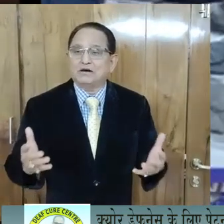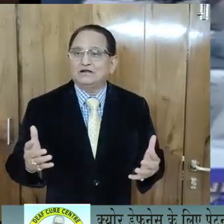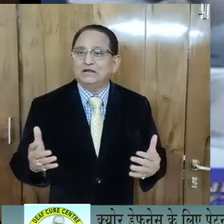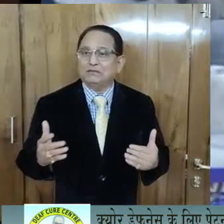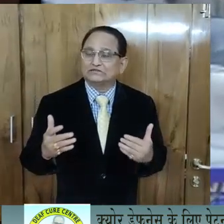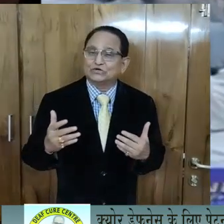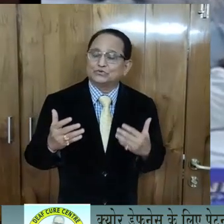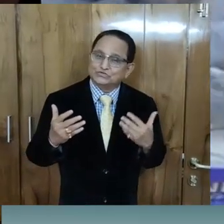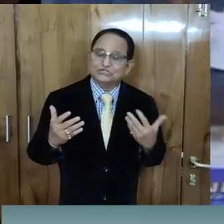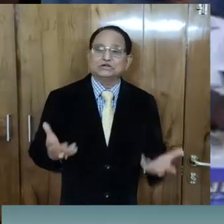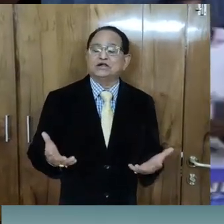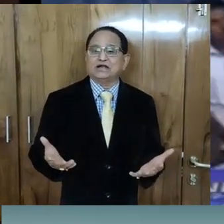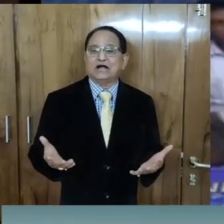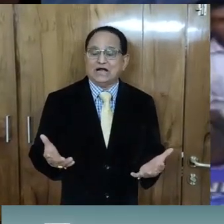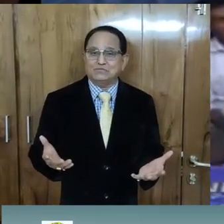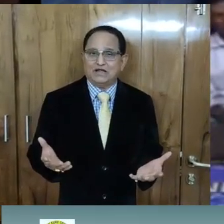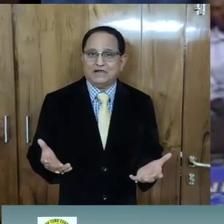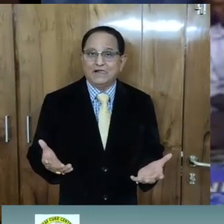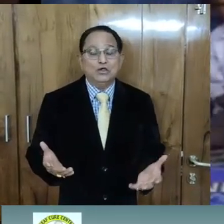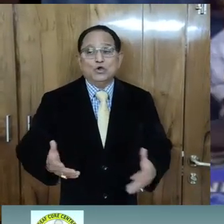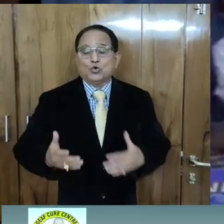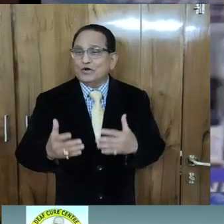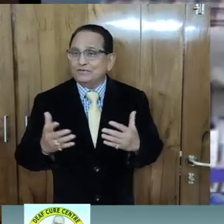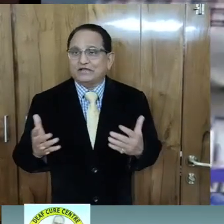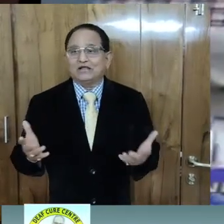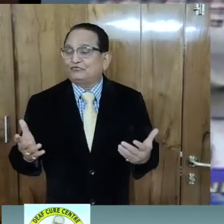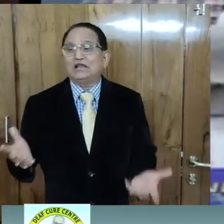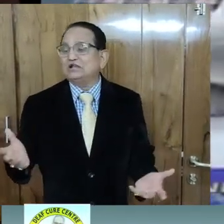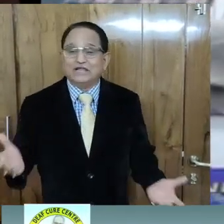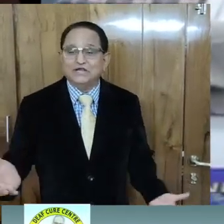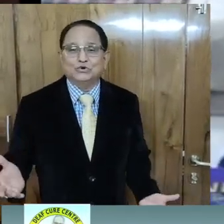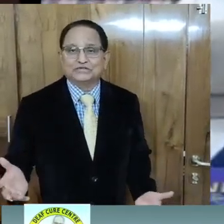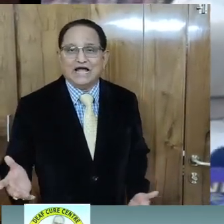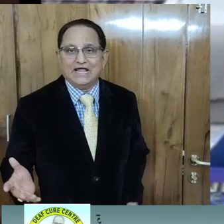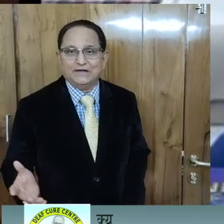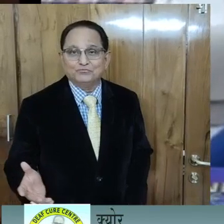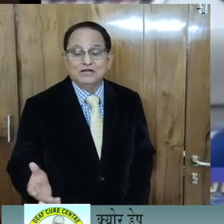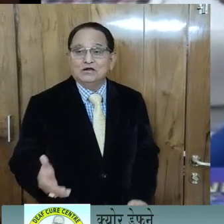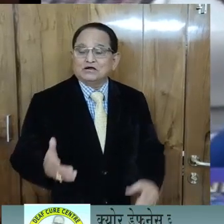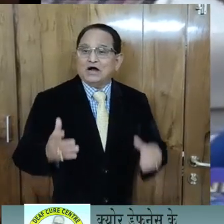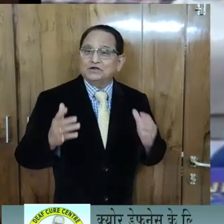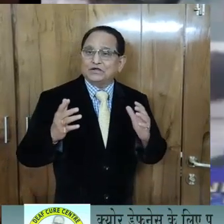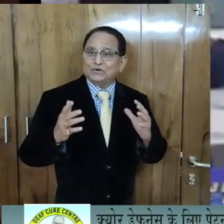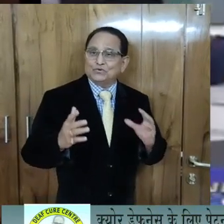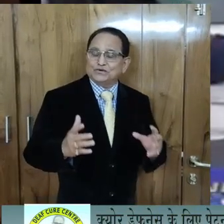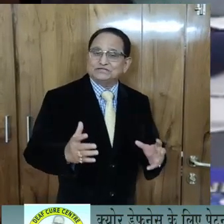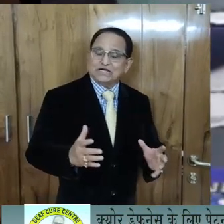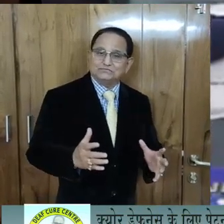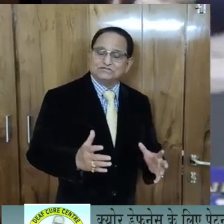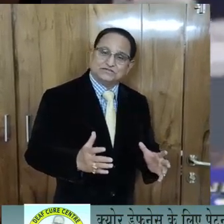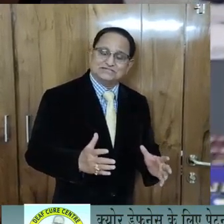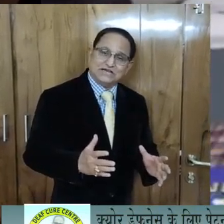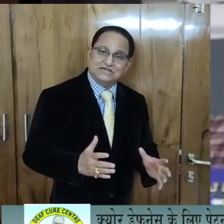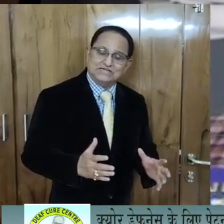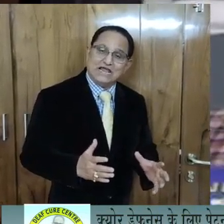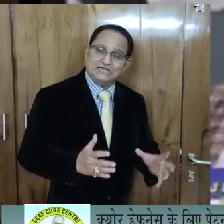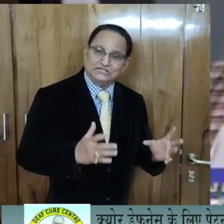है पर हमारे लिए मात्रत को इस तीन गंडे का काम है कोई भी केस फेल नहीं होता है कान के रोगों की